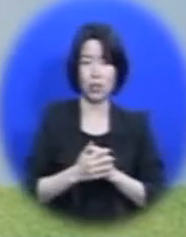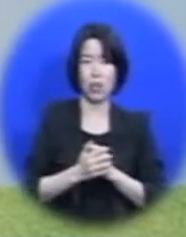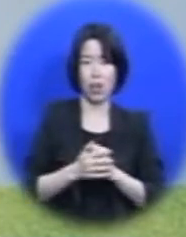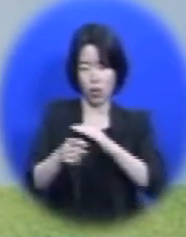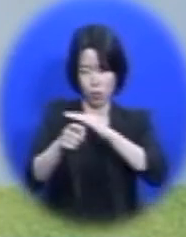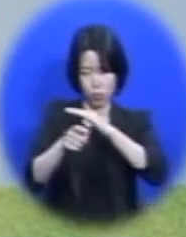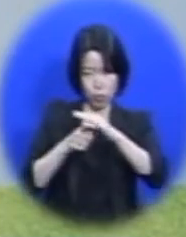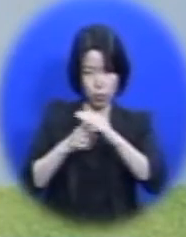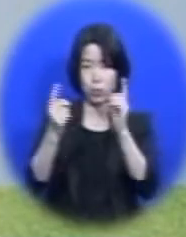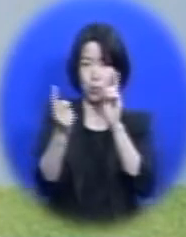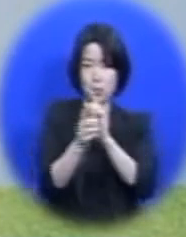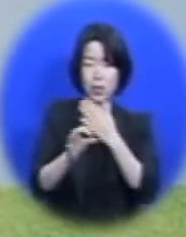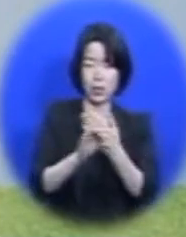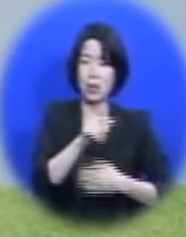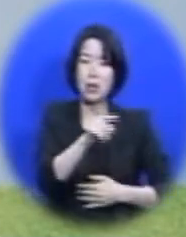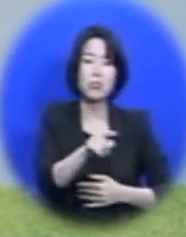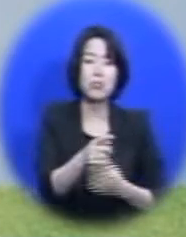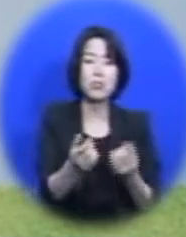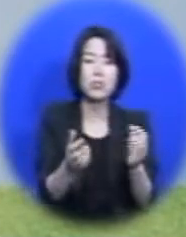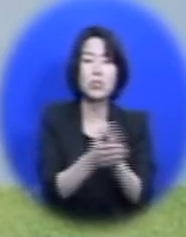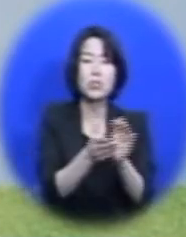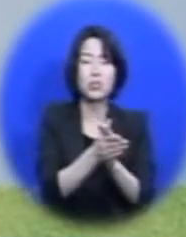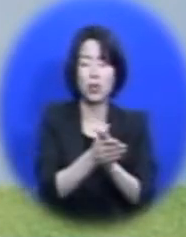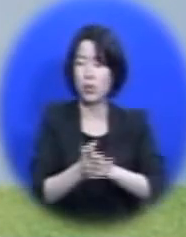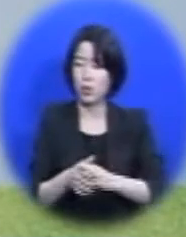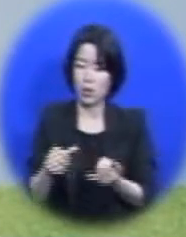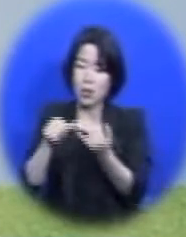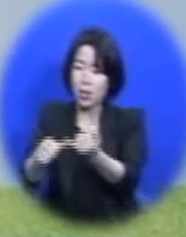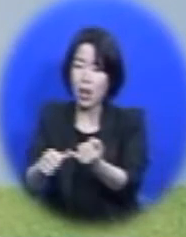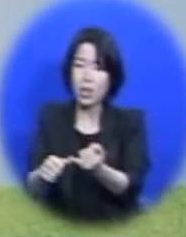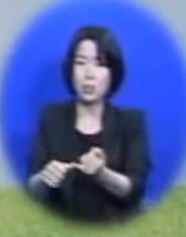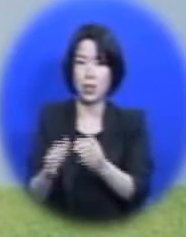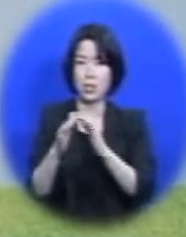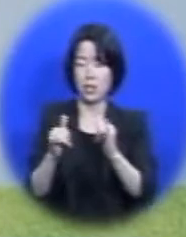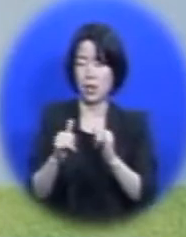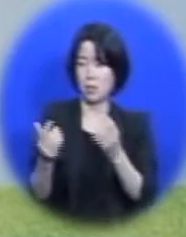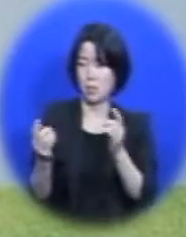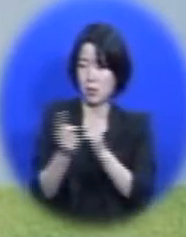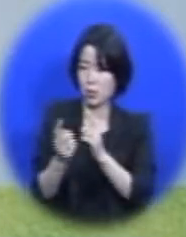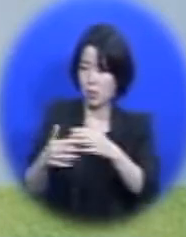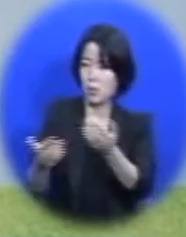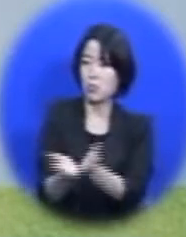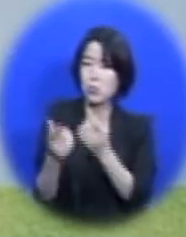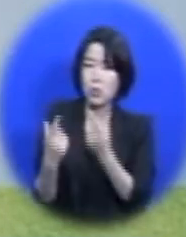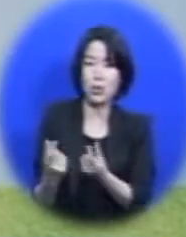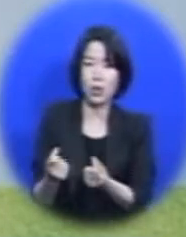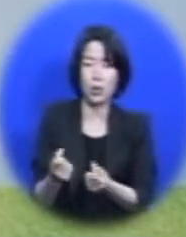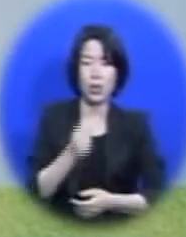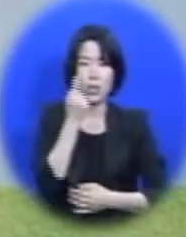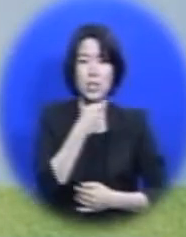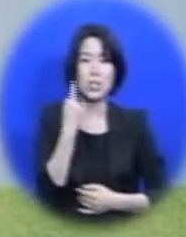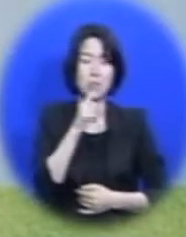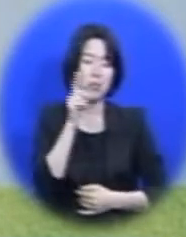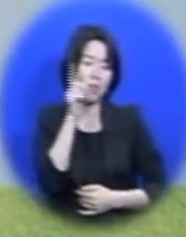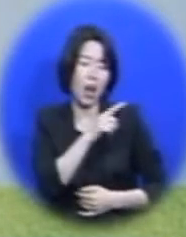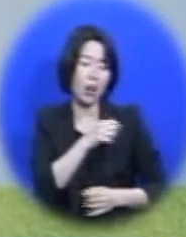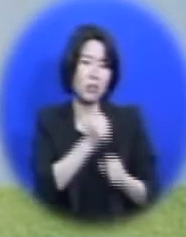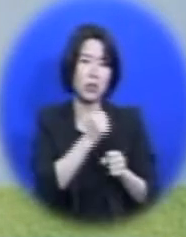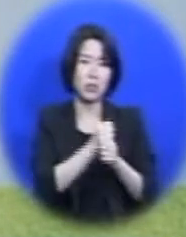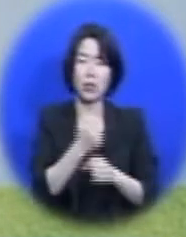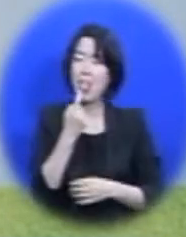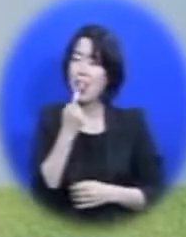도둑을 만나면 그와 친구가 되고 가늠하는 자를 만나면 그와 한 패거리가 되고 입으로 악을 꾸며내고 혀로는